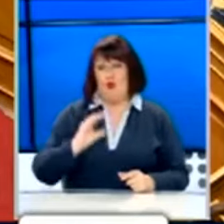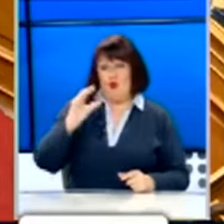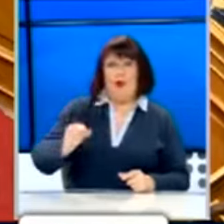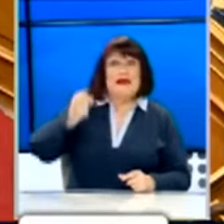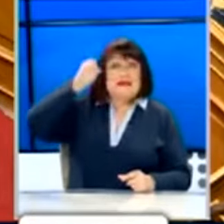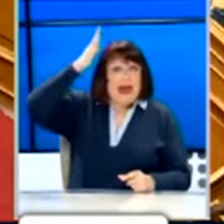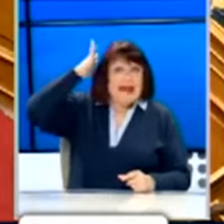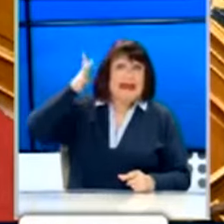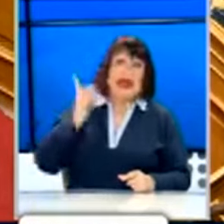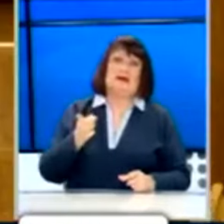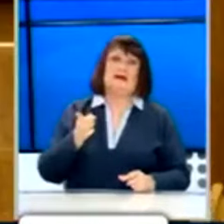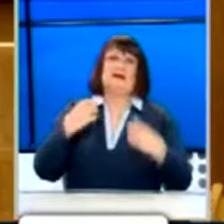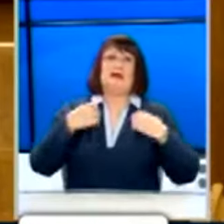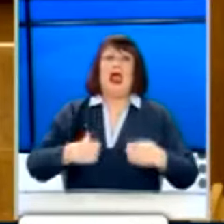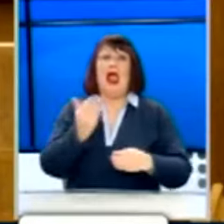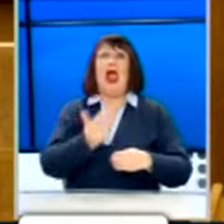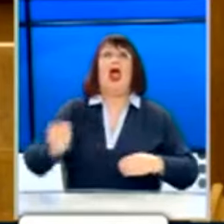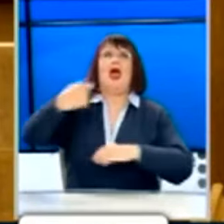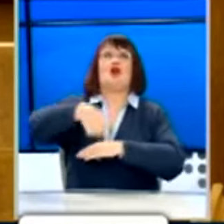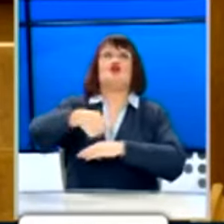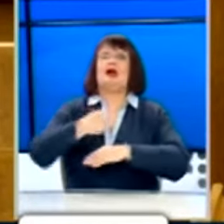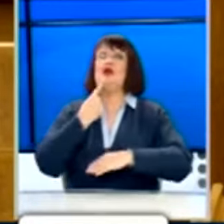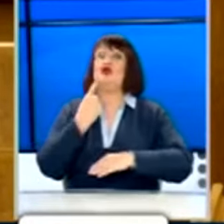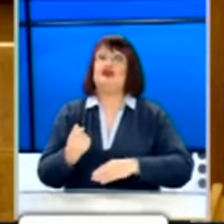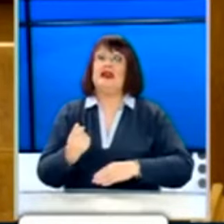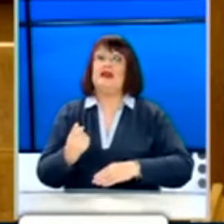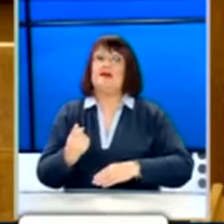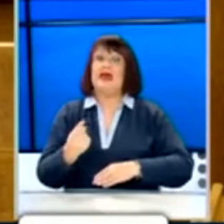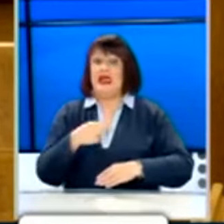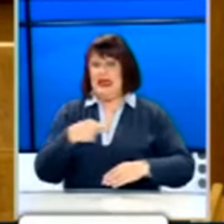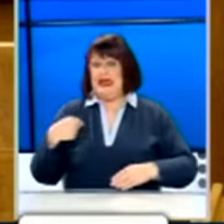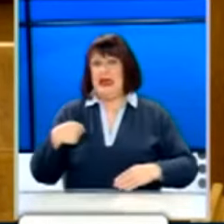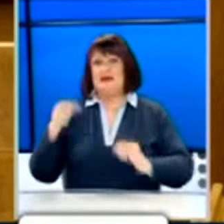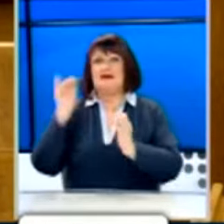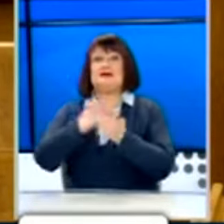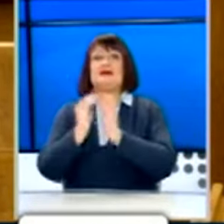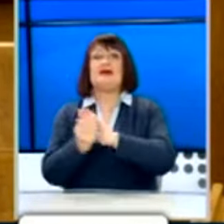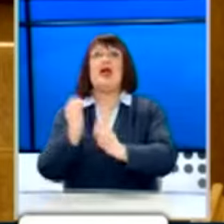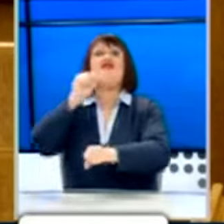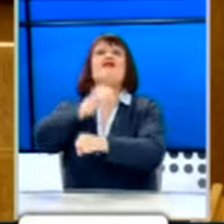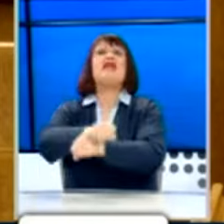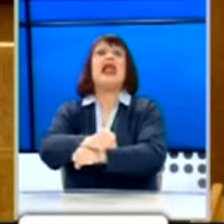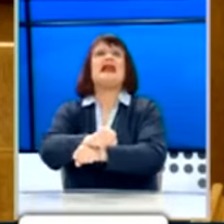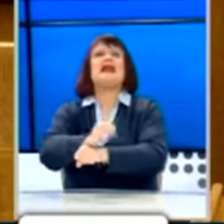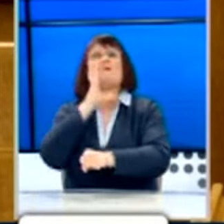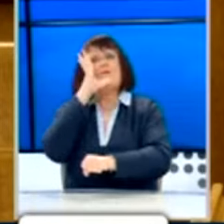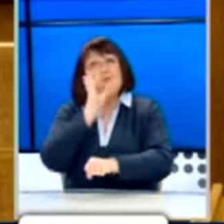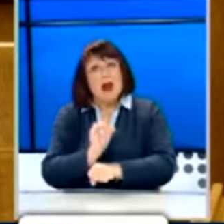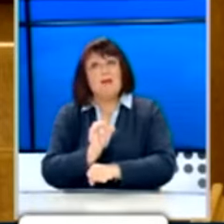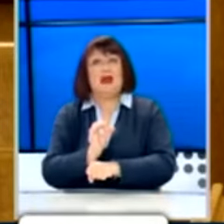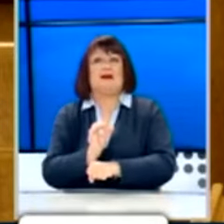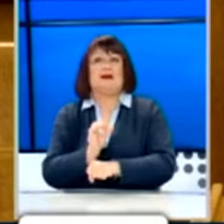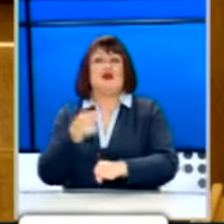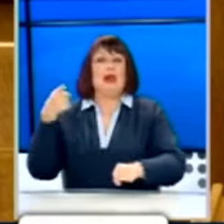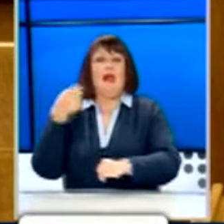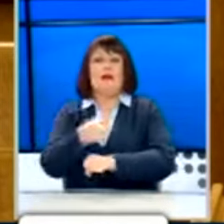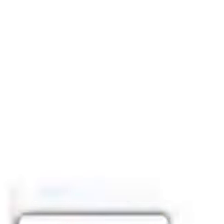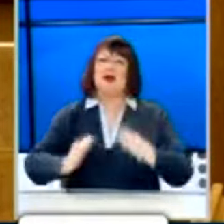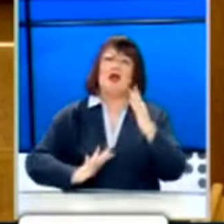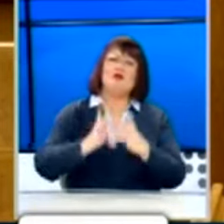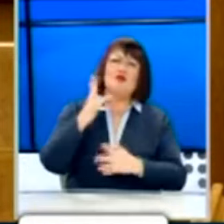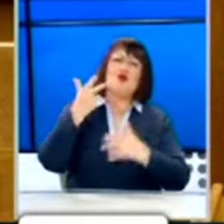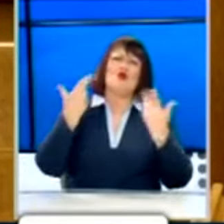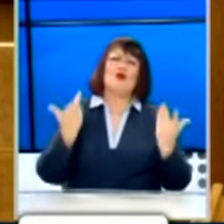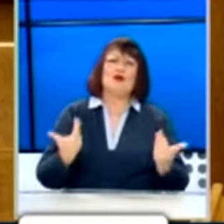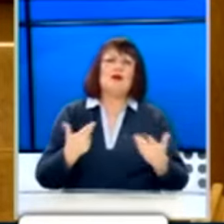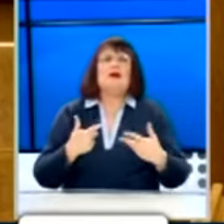κόμμα που κρίθηκε από τον Άριο Πάγο ότι η ηγεσία του είναι στη φυλακή ως καταδικασμένοι εγκληματίες?